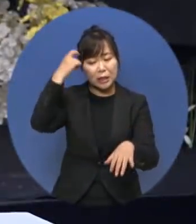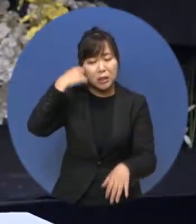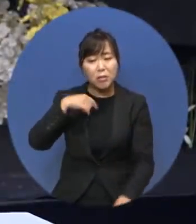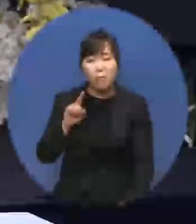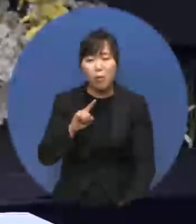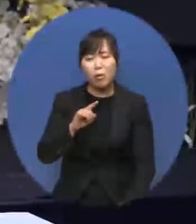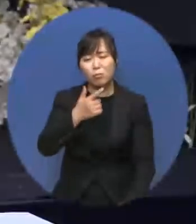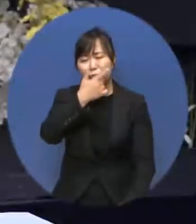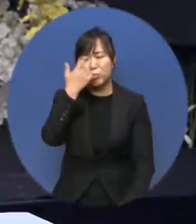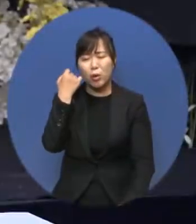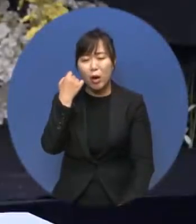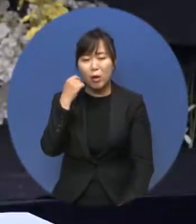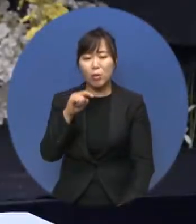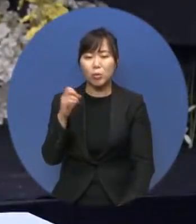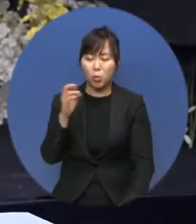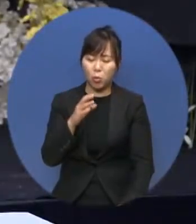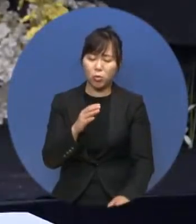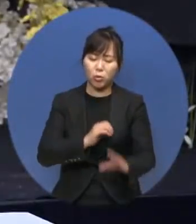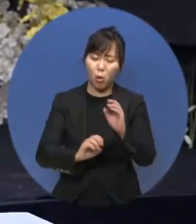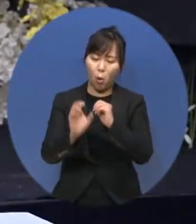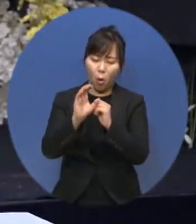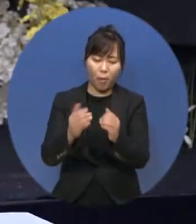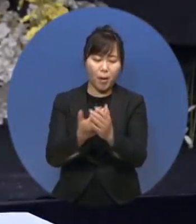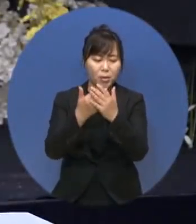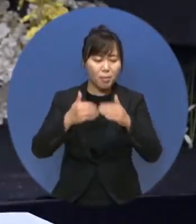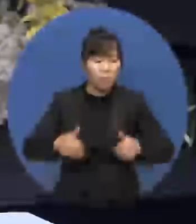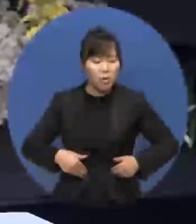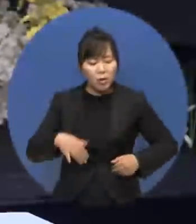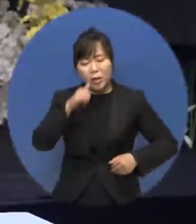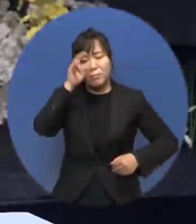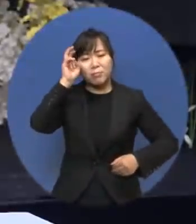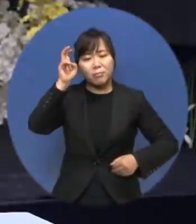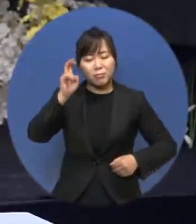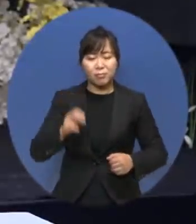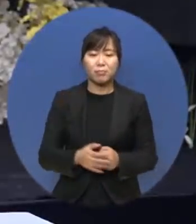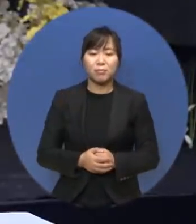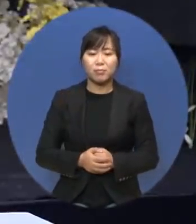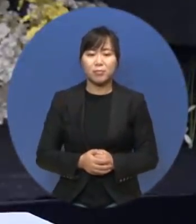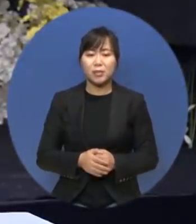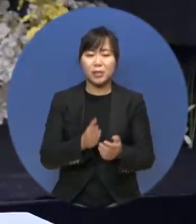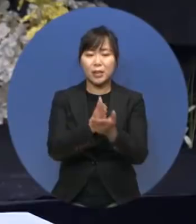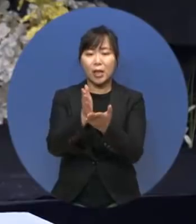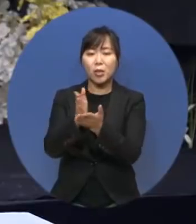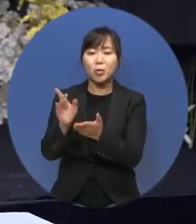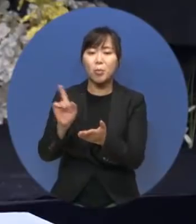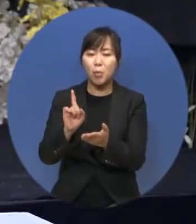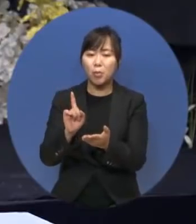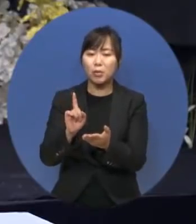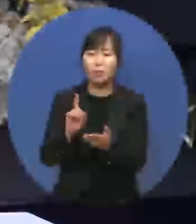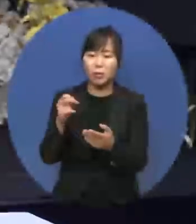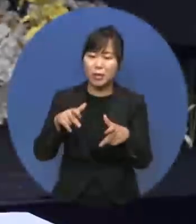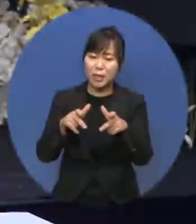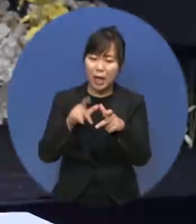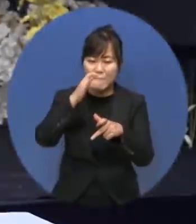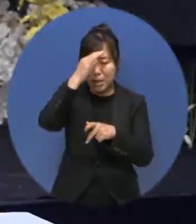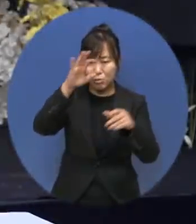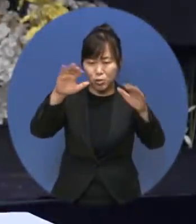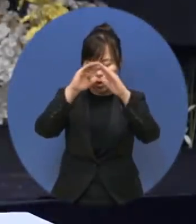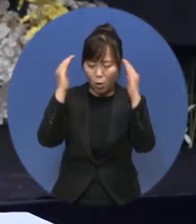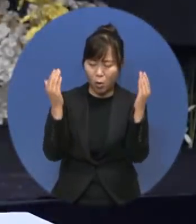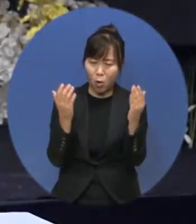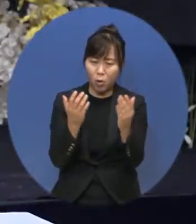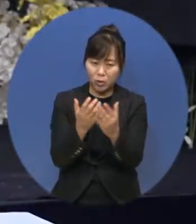여전히 부족한 부분들, 또 채워져야 할 부분들이 있을 것 같습니다. 장르별로 또는 그 장애인 예술